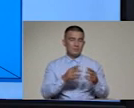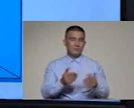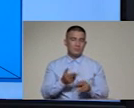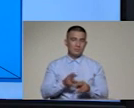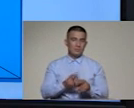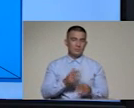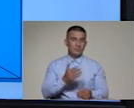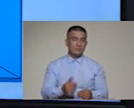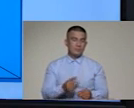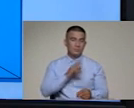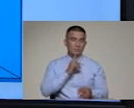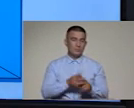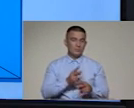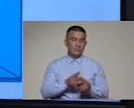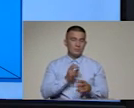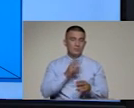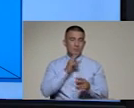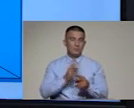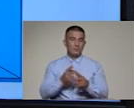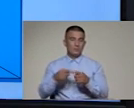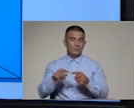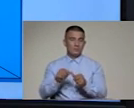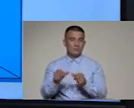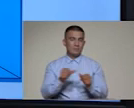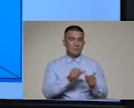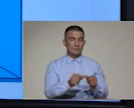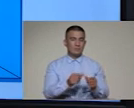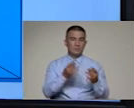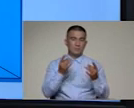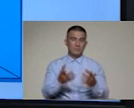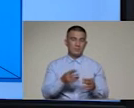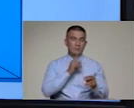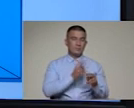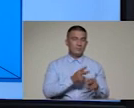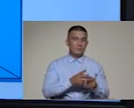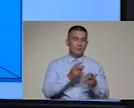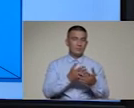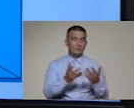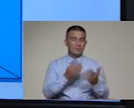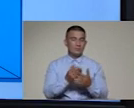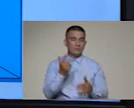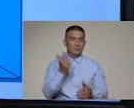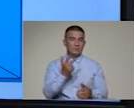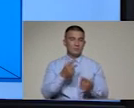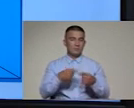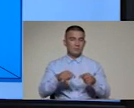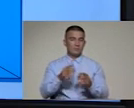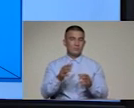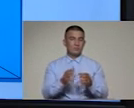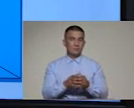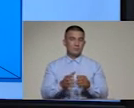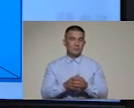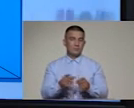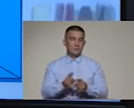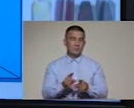navbatida metallar va metal maslar guruhi bilan bir qatorda 3-chi toifa guruhlari ham